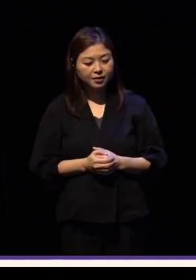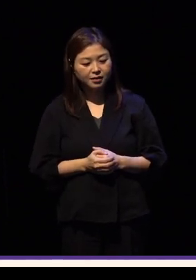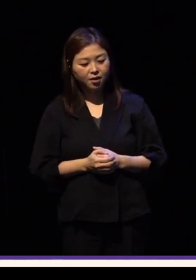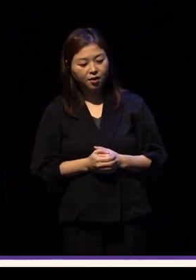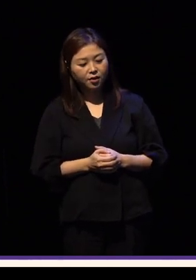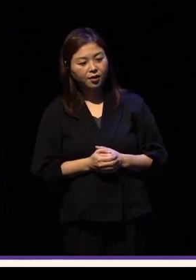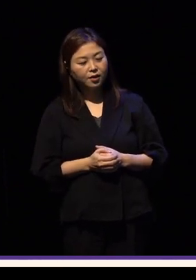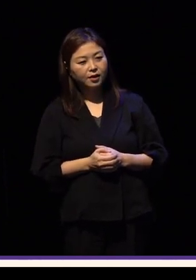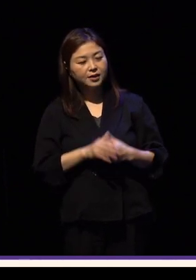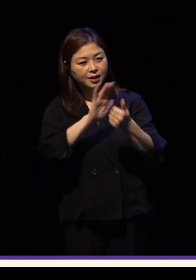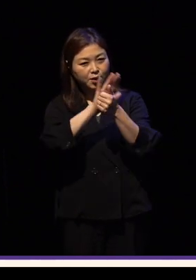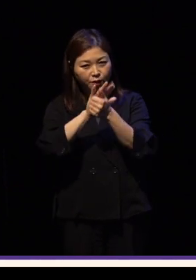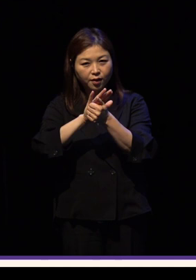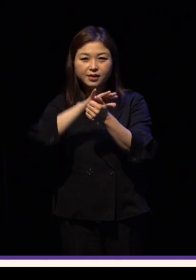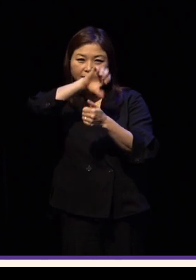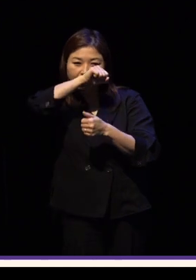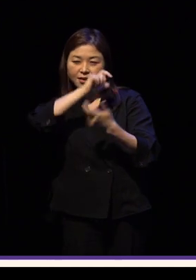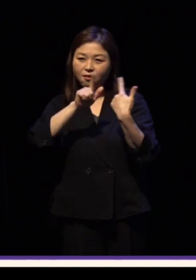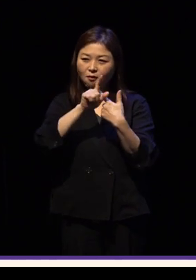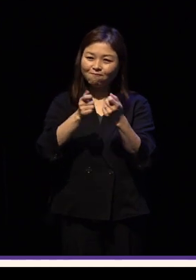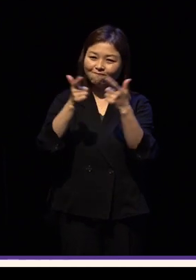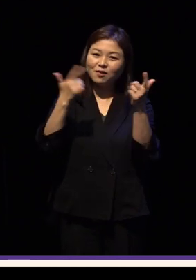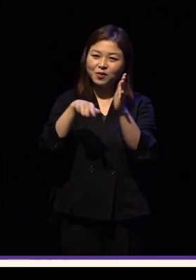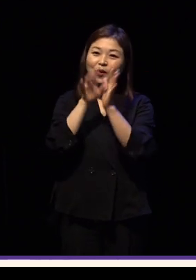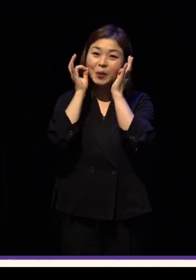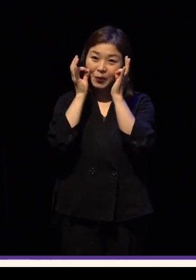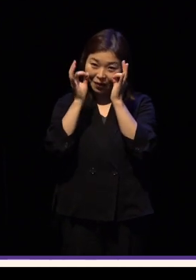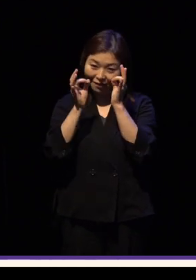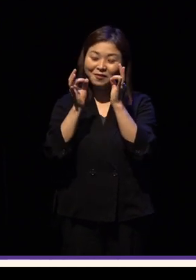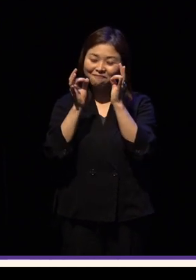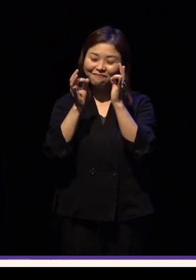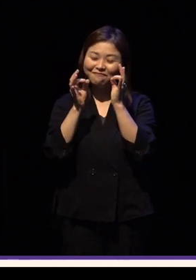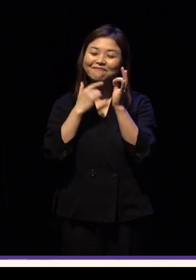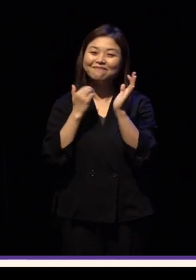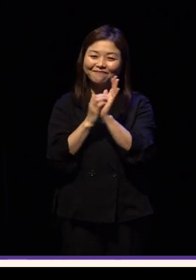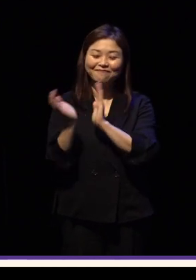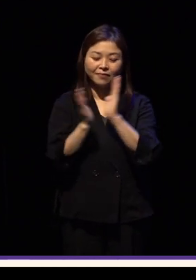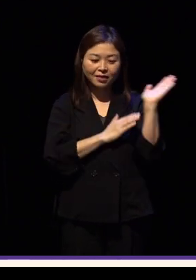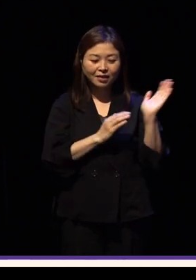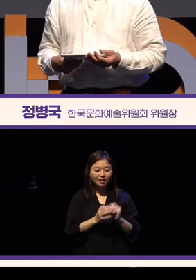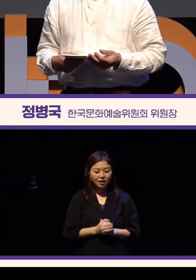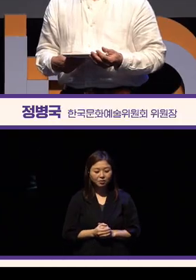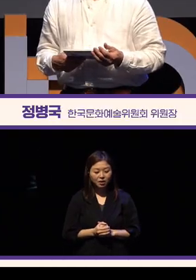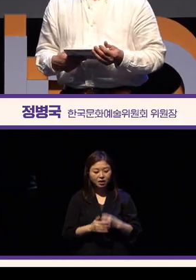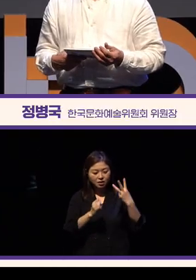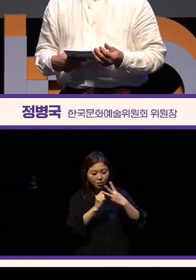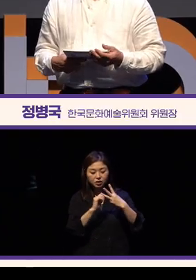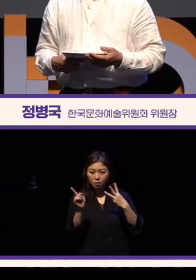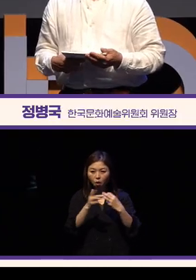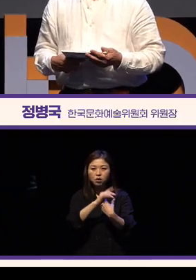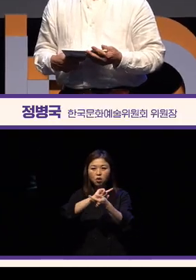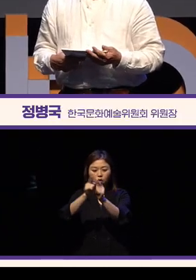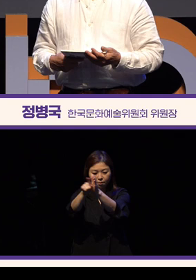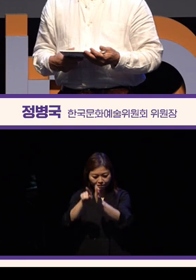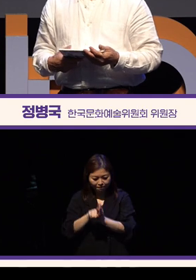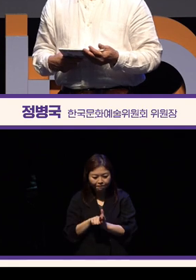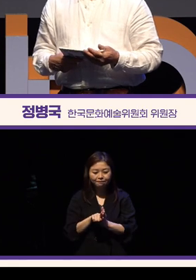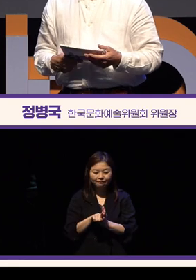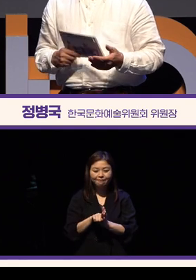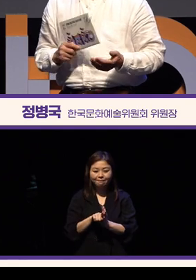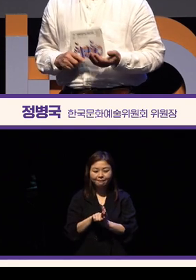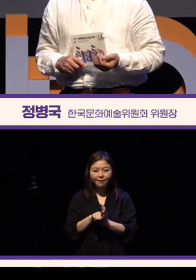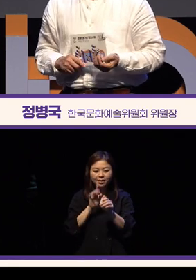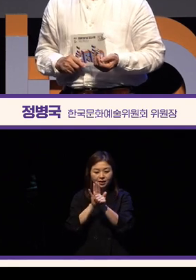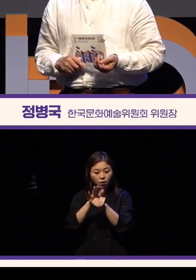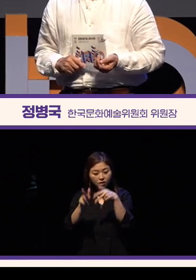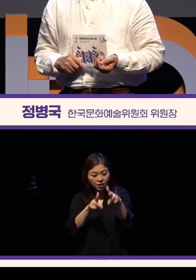지금 여러분들에게 말씀을 드리는 거고요. 세 번째 큰 방향은 상호 신뢰 기반의